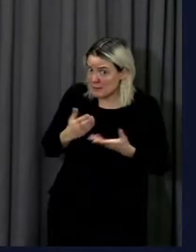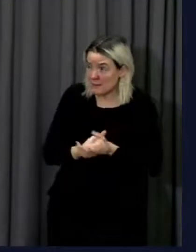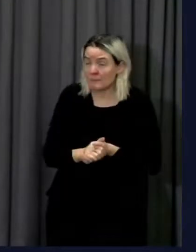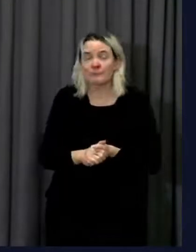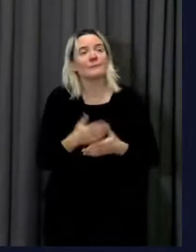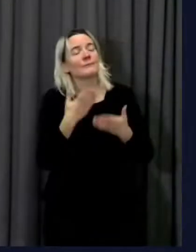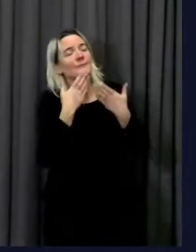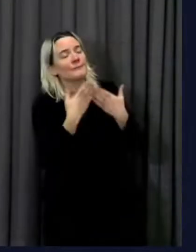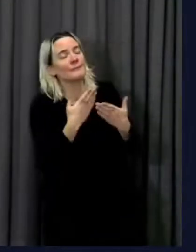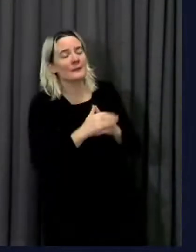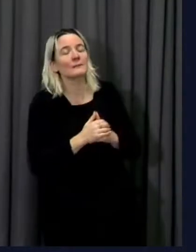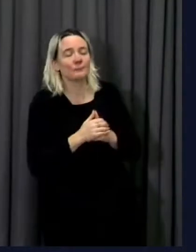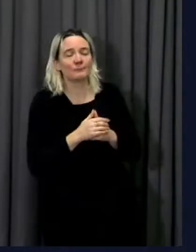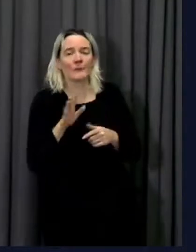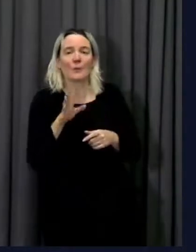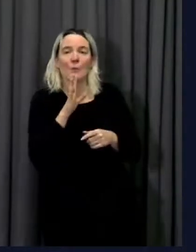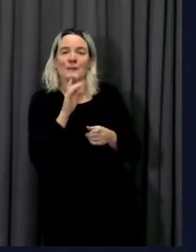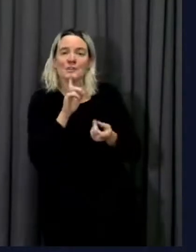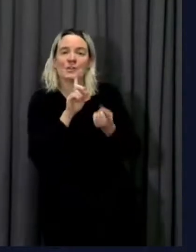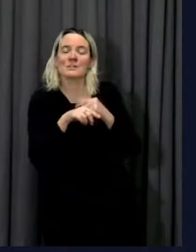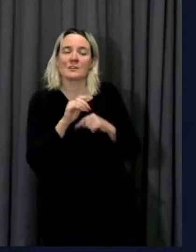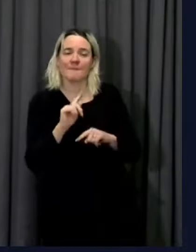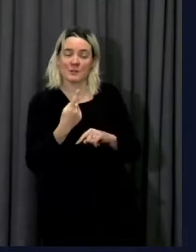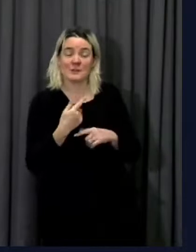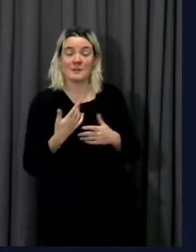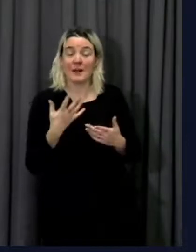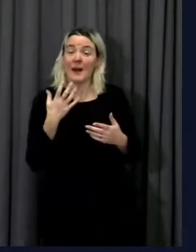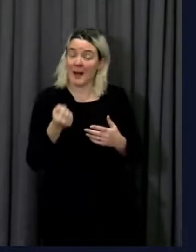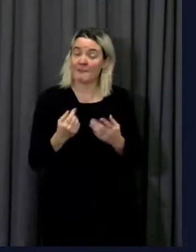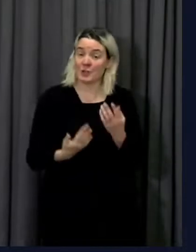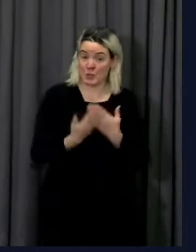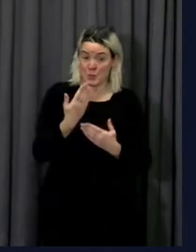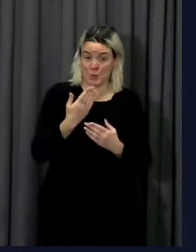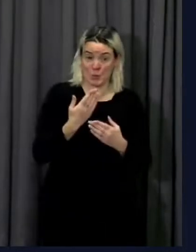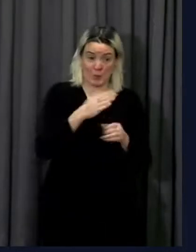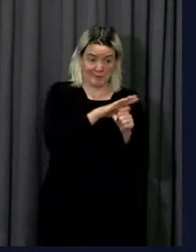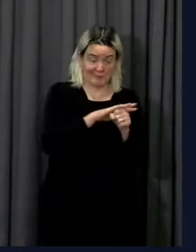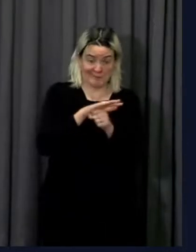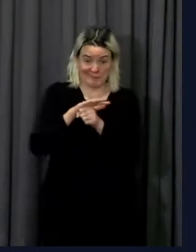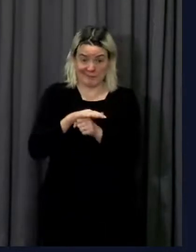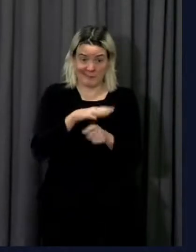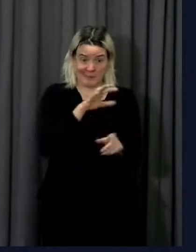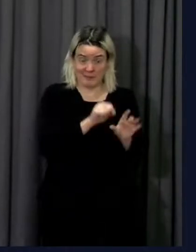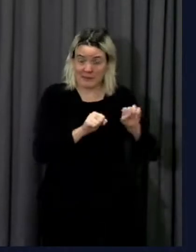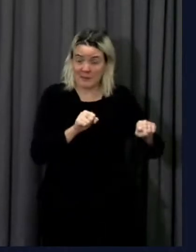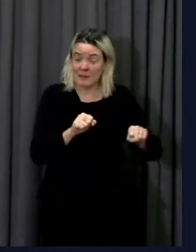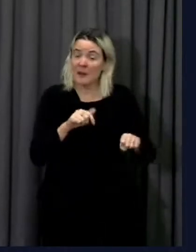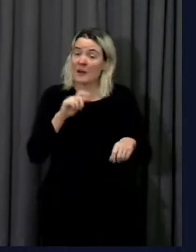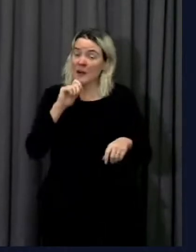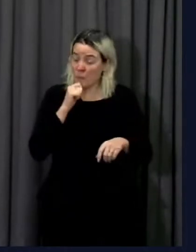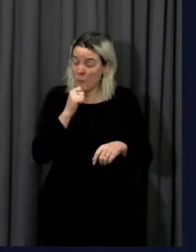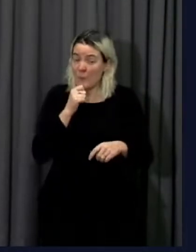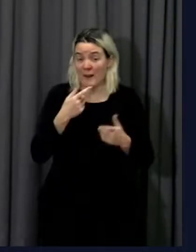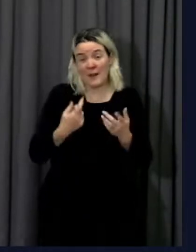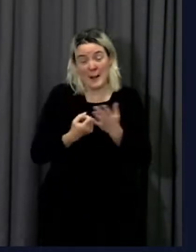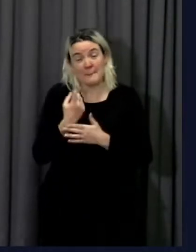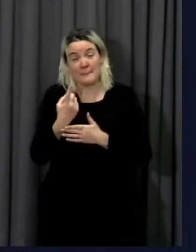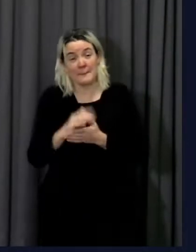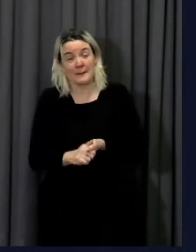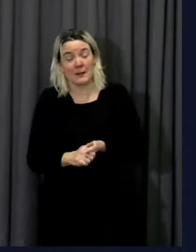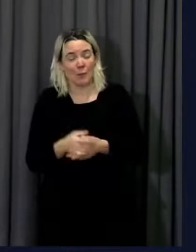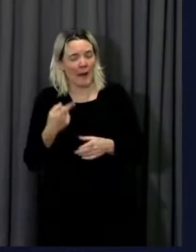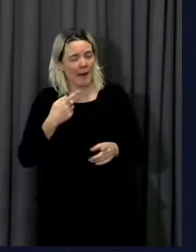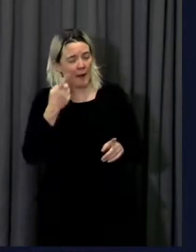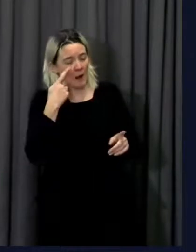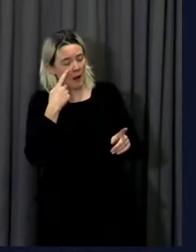Diolch yn fawr. Mae yna, wrth gwrs, achosio newydd o'r variant yn mynd i ddod yn gyson, ac wrth gwrs i ni'n cadw